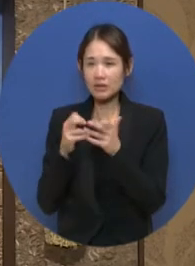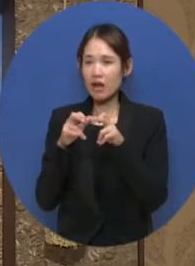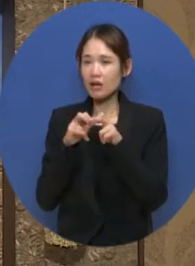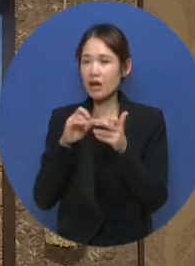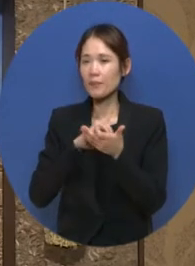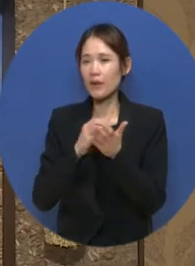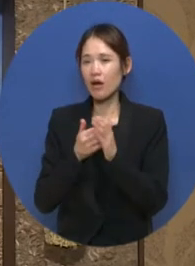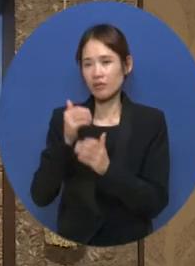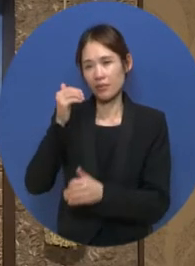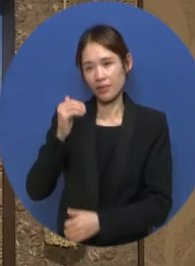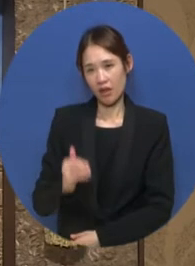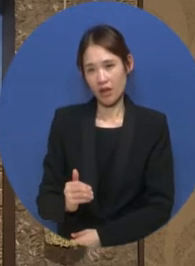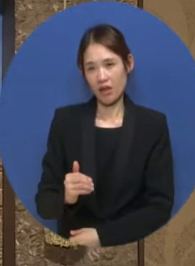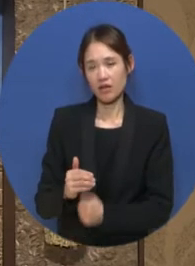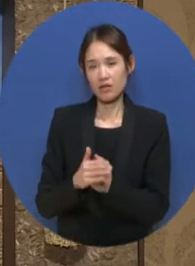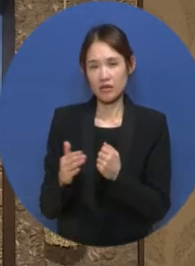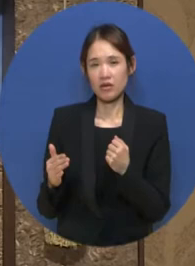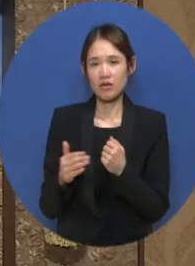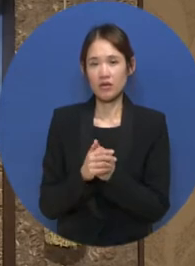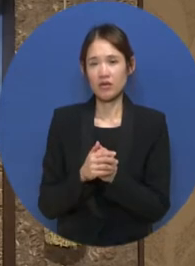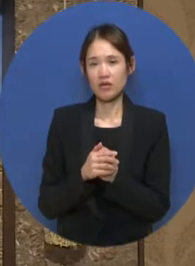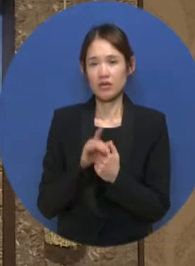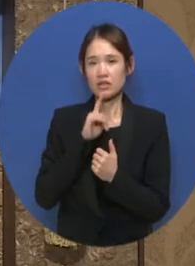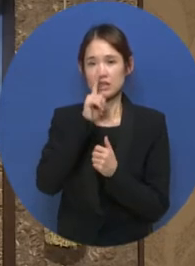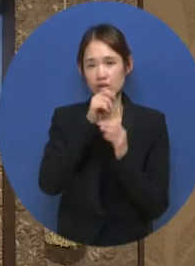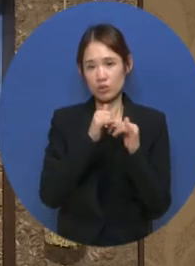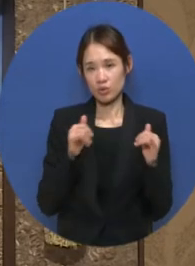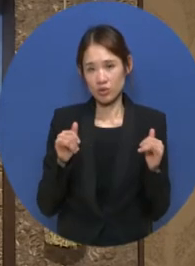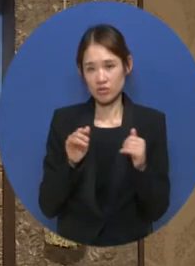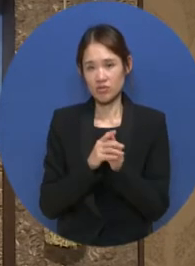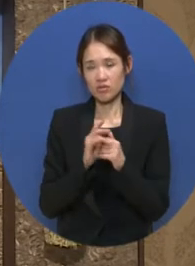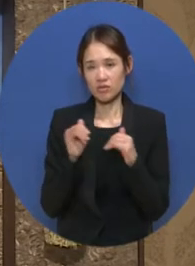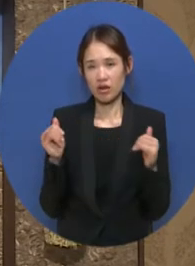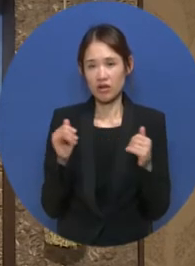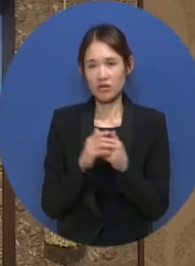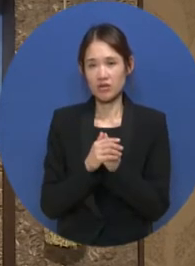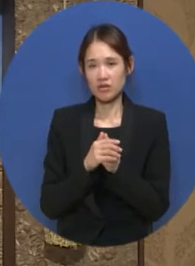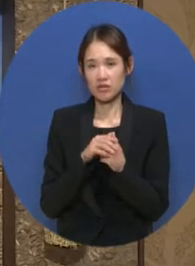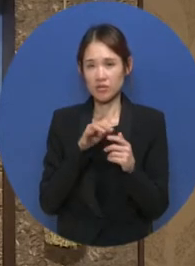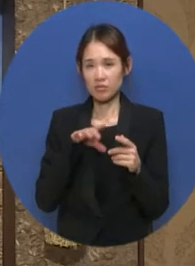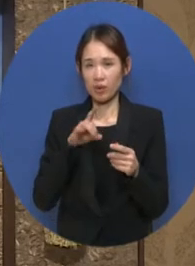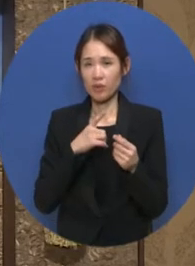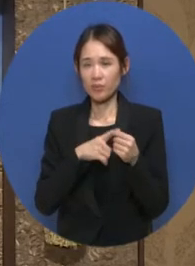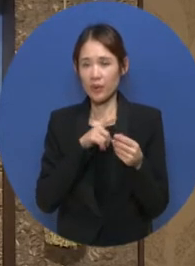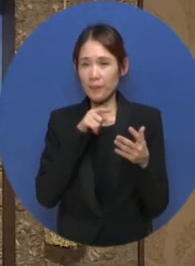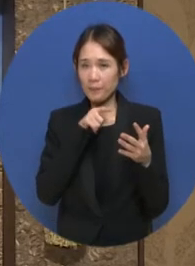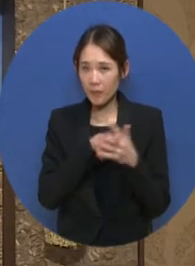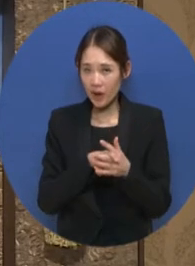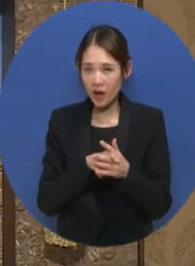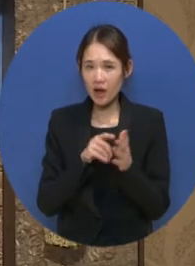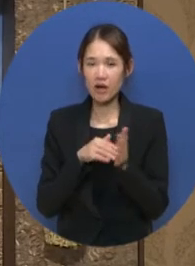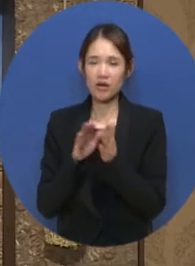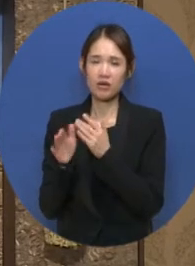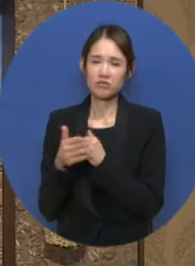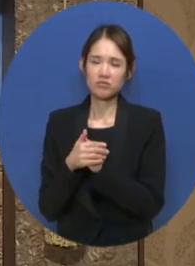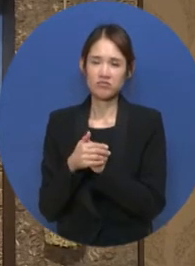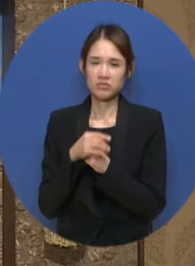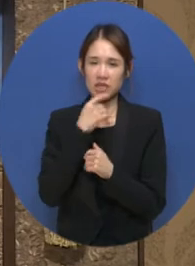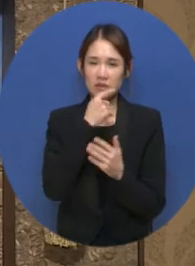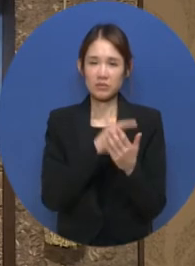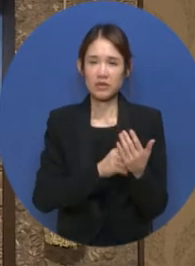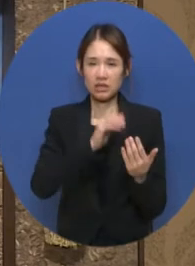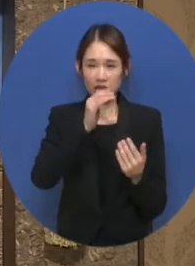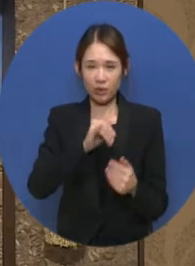낮기 때문에 이제 그럴 경우에 이 신고자가 어떤 사람인지를 먼저 파악하고 요 이제 그리고 어떠한 피해 내용이